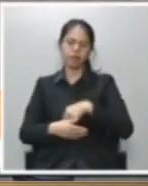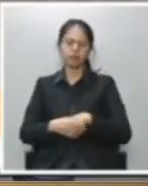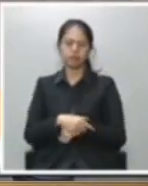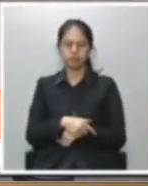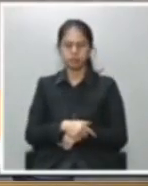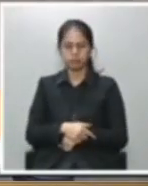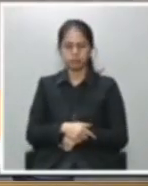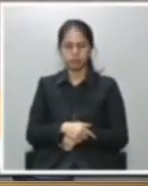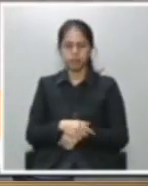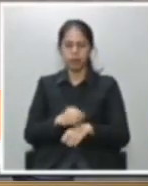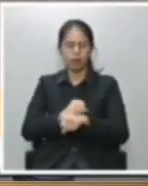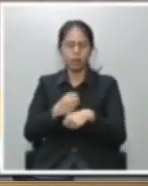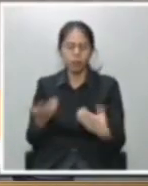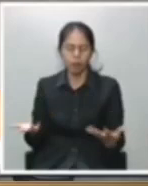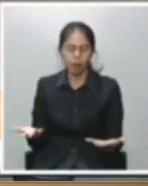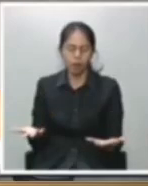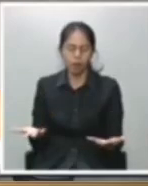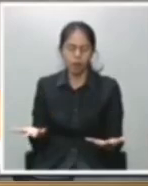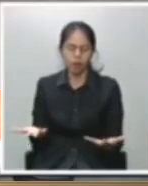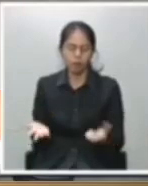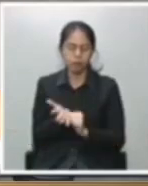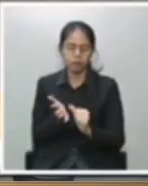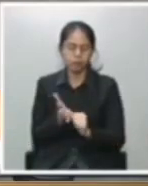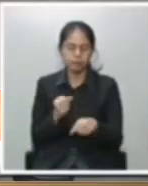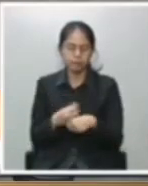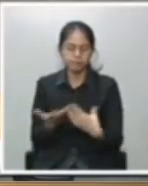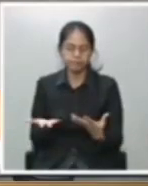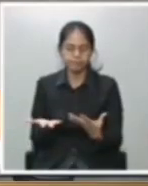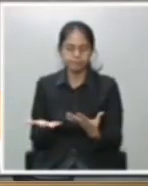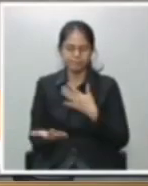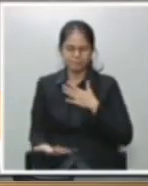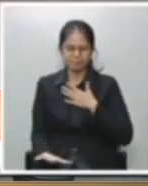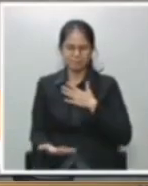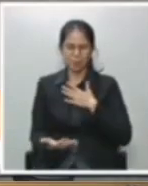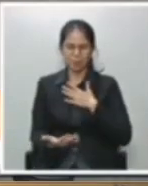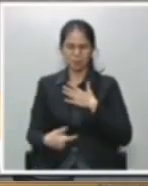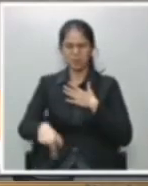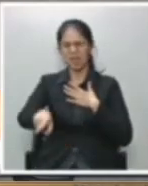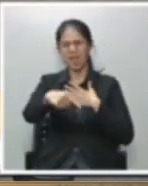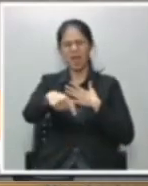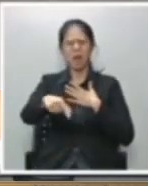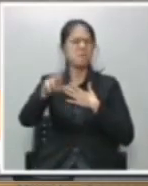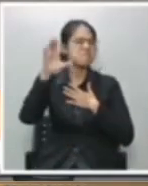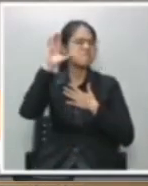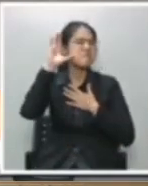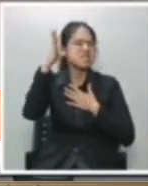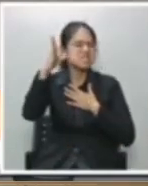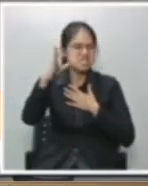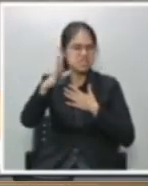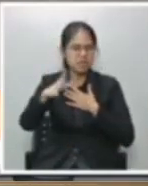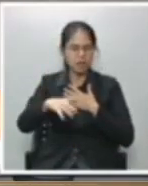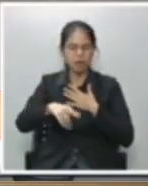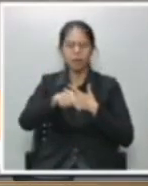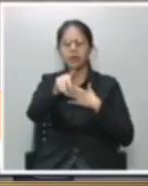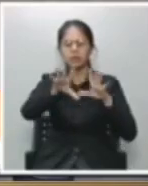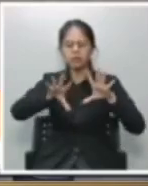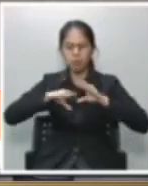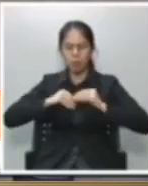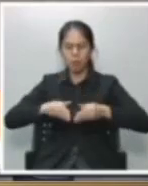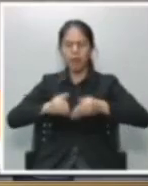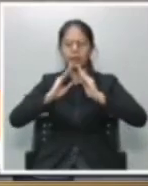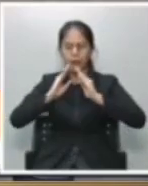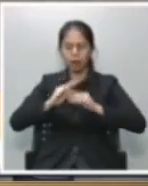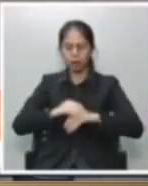ทยแล้วเราจะแก้ตรงนี้ยังไงฮะวันนี้ผมไม่เชื่อว่าท่านจะให้ตั้งเพราะท่านกลัวการตรวจสอบ